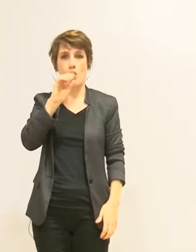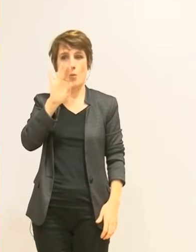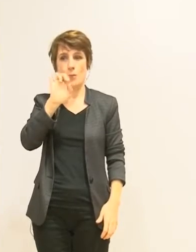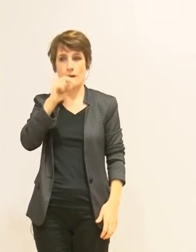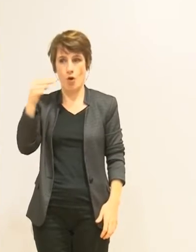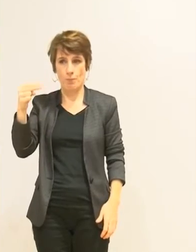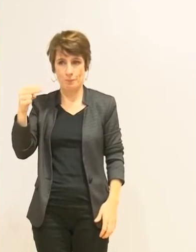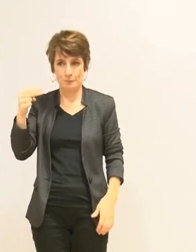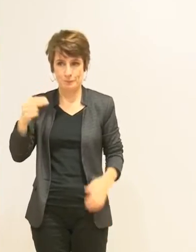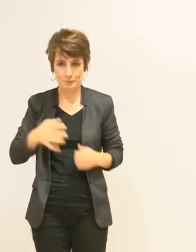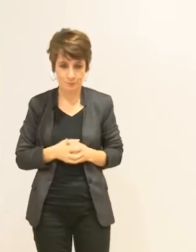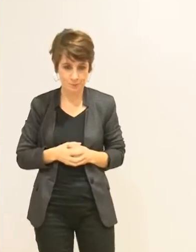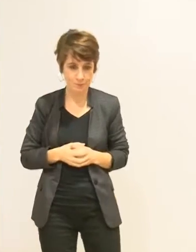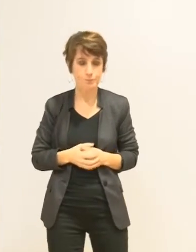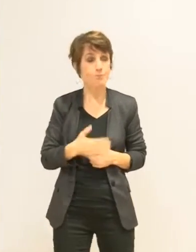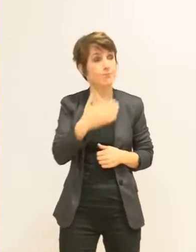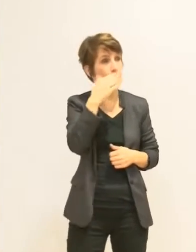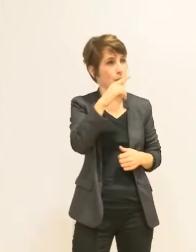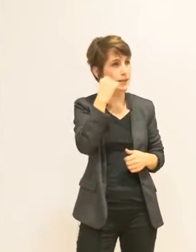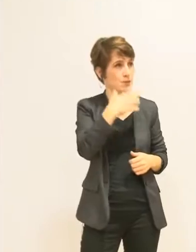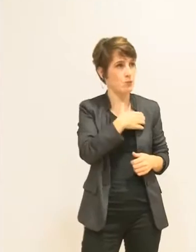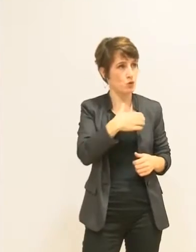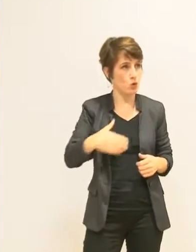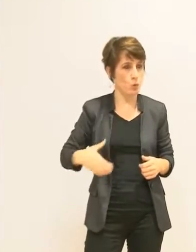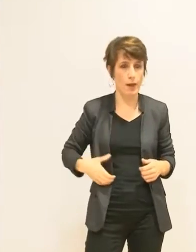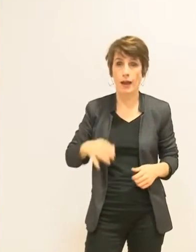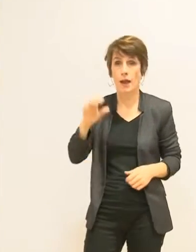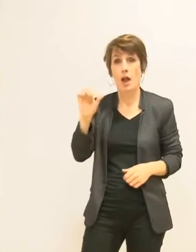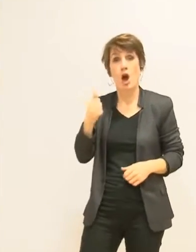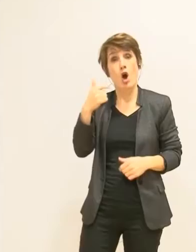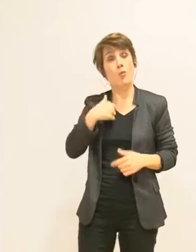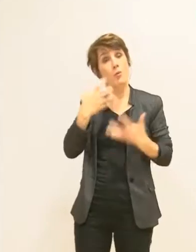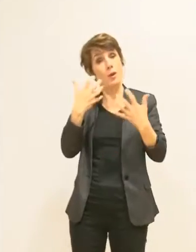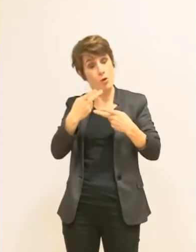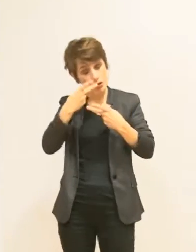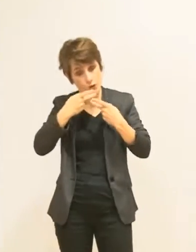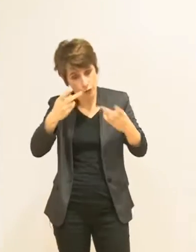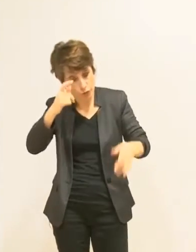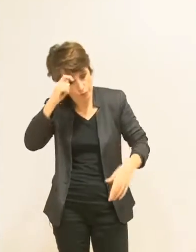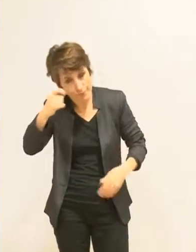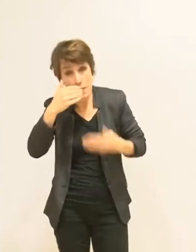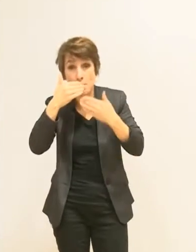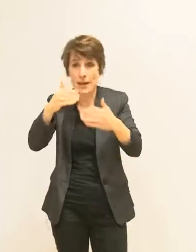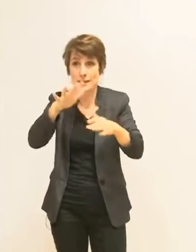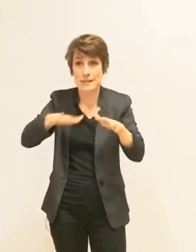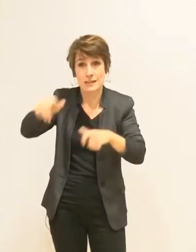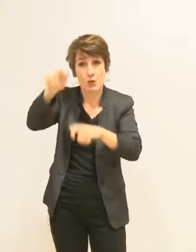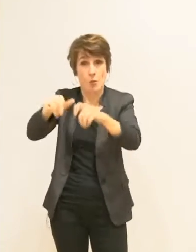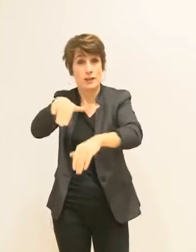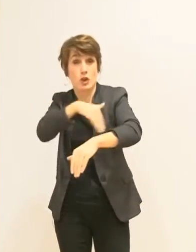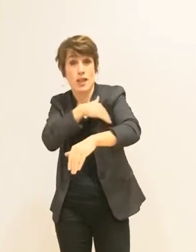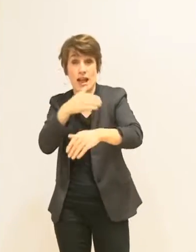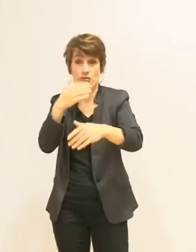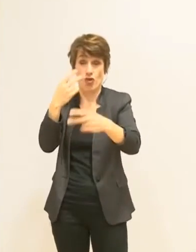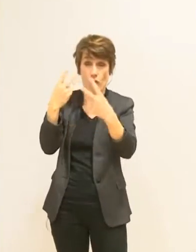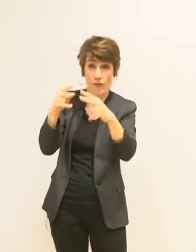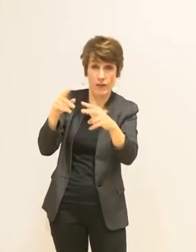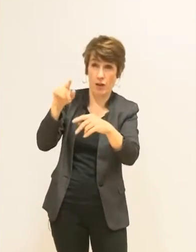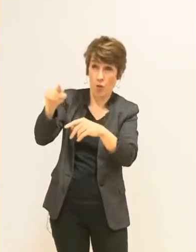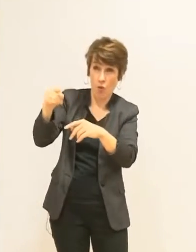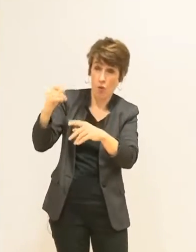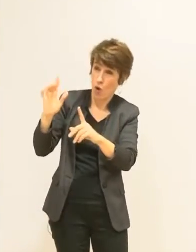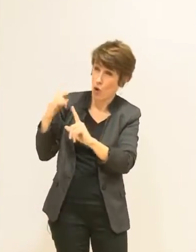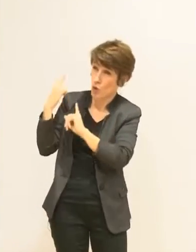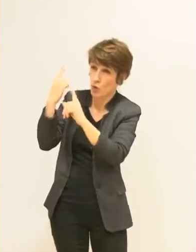Merci, monsieur le maire. En premier lieu, je souhaite remercier les agents de la ville qui se sont mobilisés depuis presque 1 an et demi afin que cet appel à